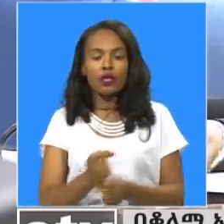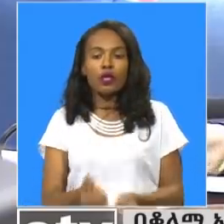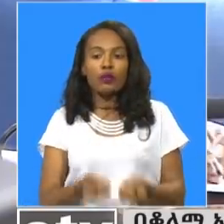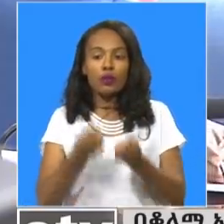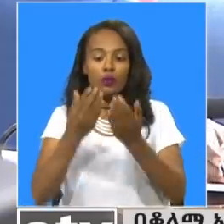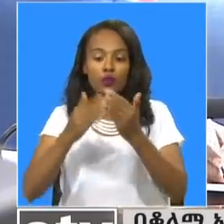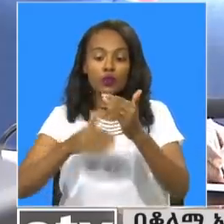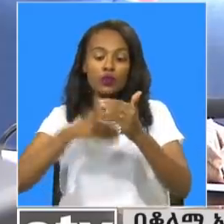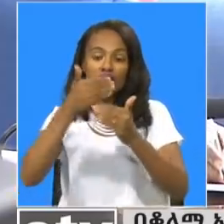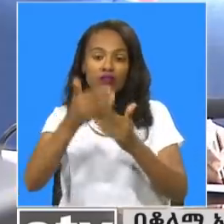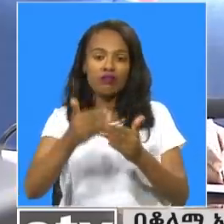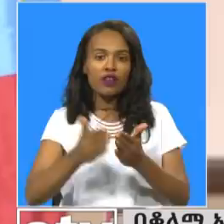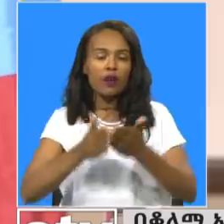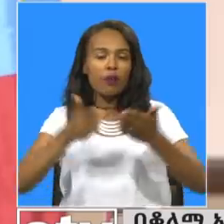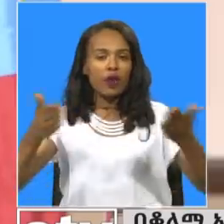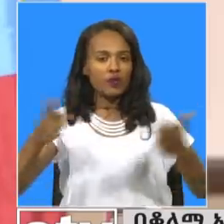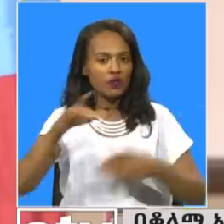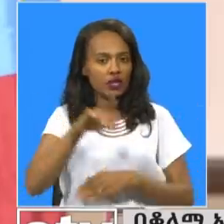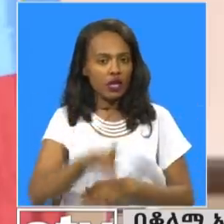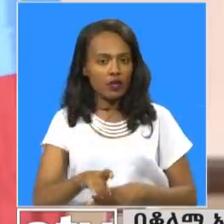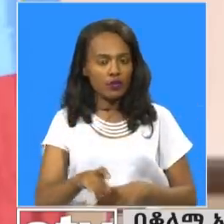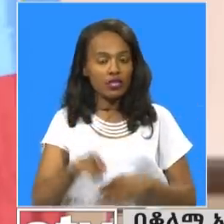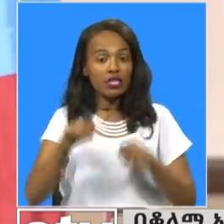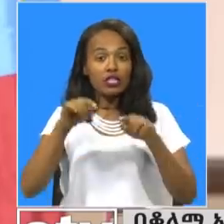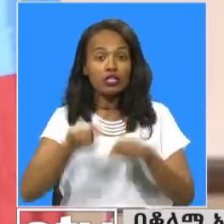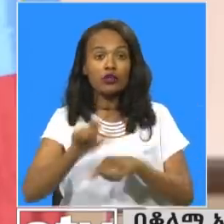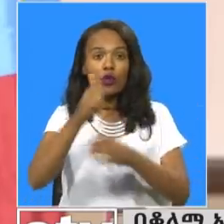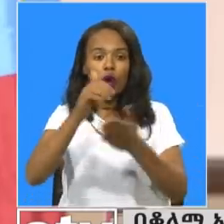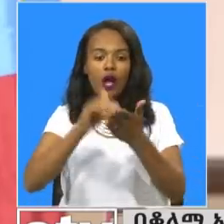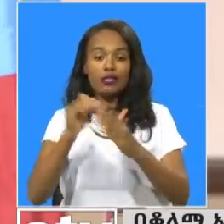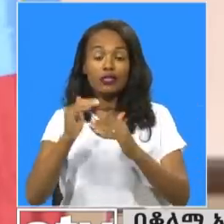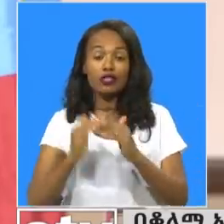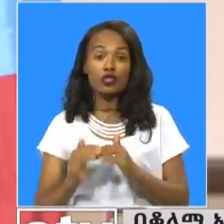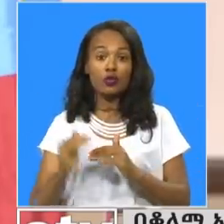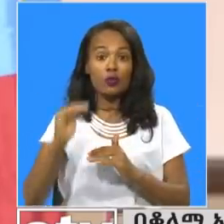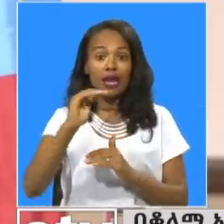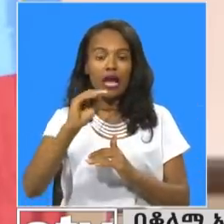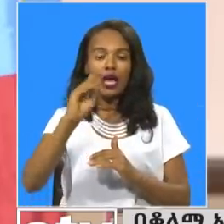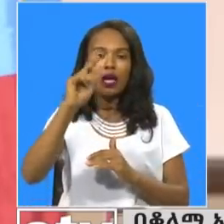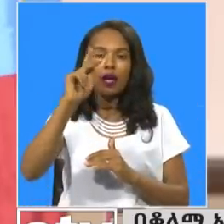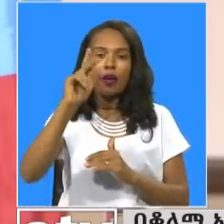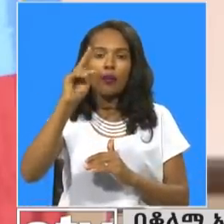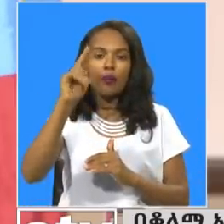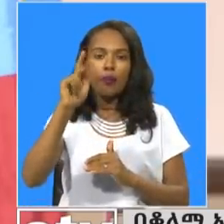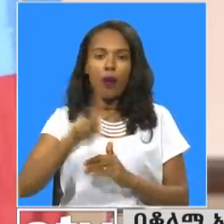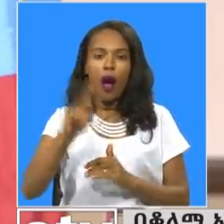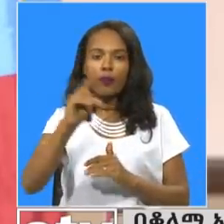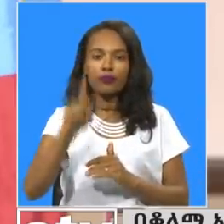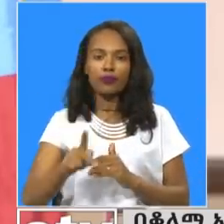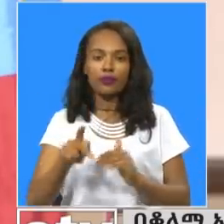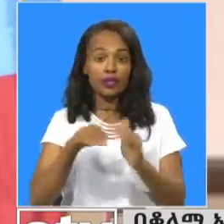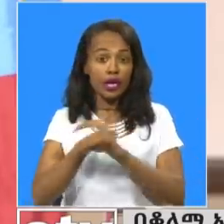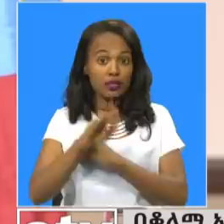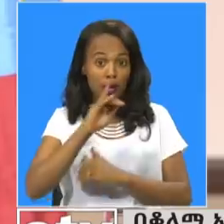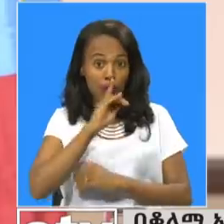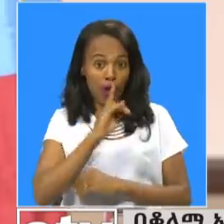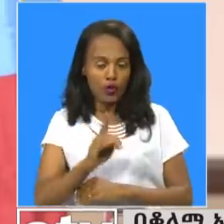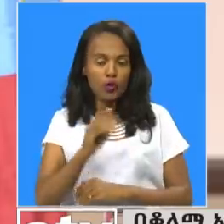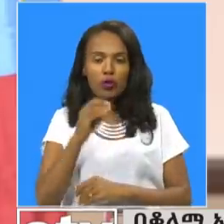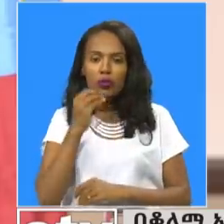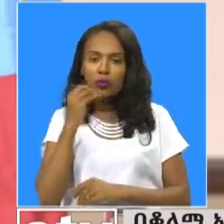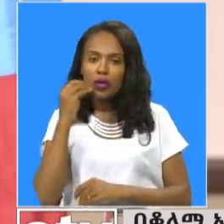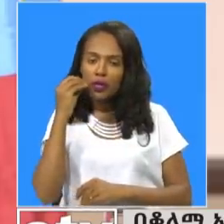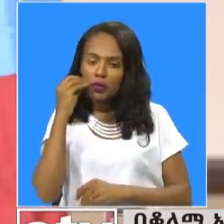በብዙ እጥፍ ማስፋት ይኖርብናል። ዘንድሮ ከ10 ሺህ በላይ ፓምፖች ነው ያስገባን ያለን።